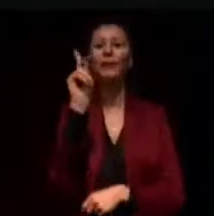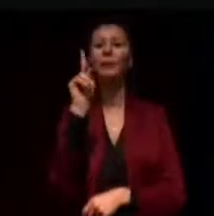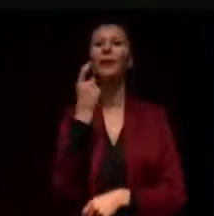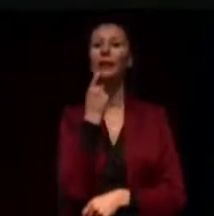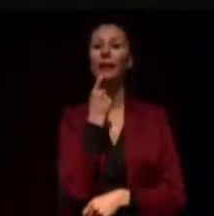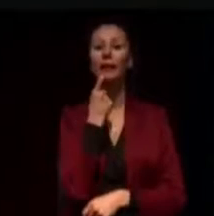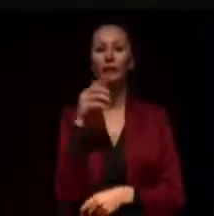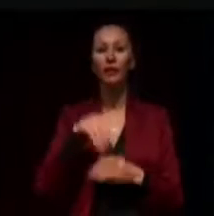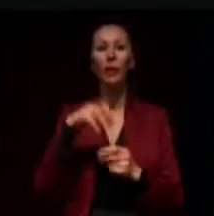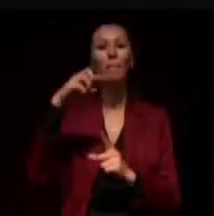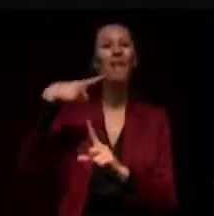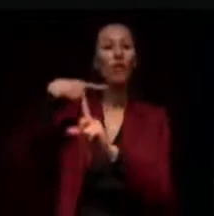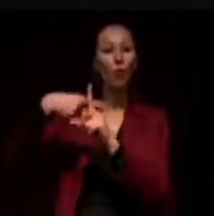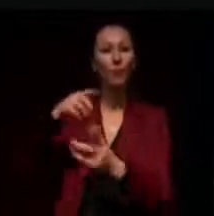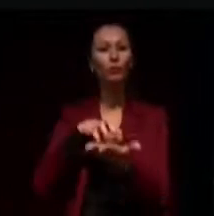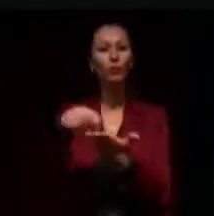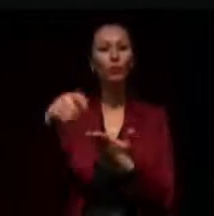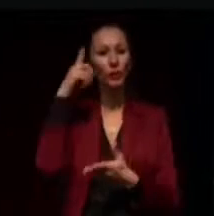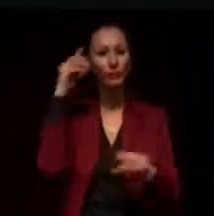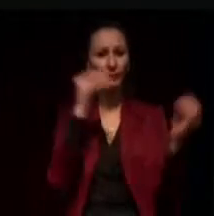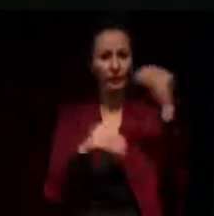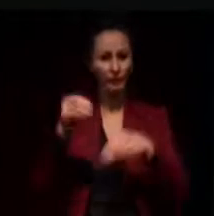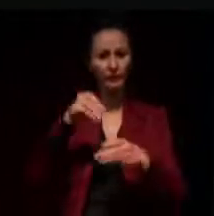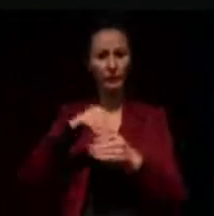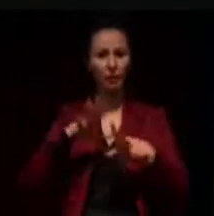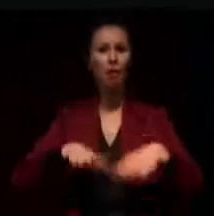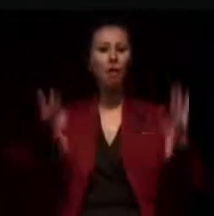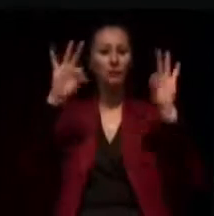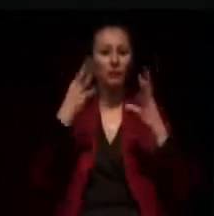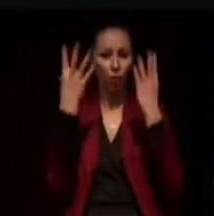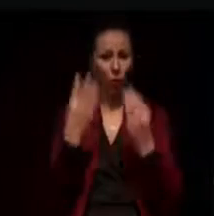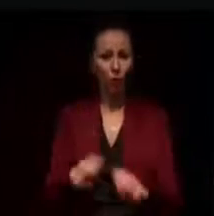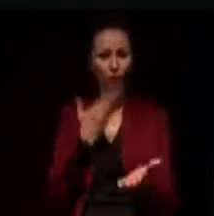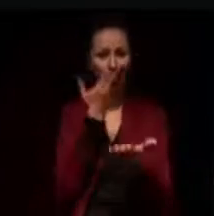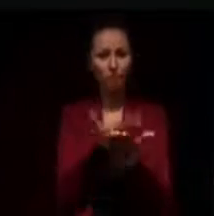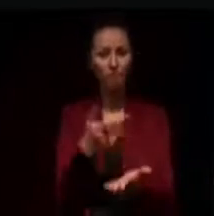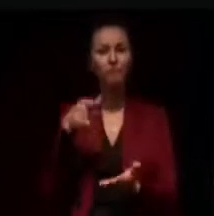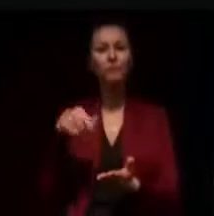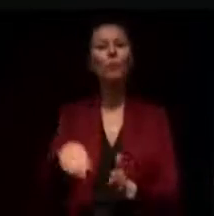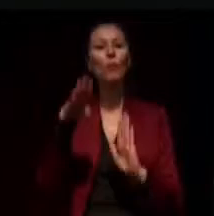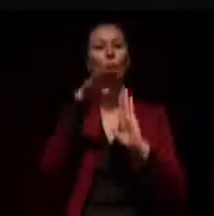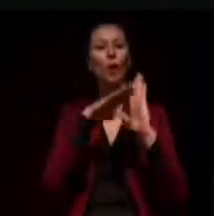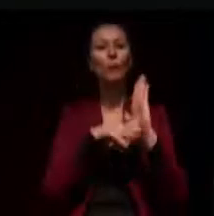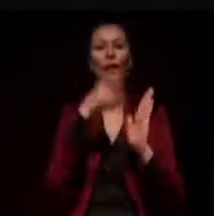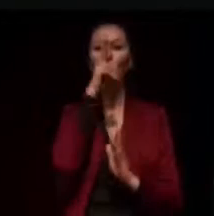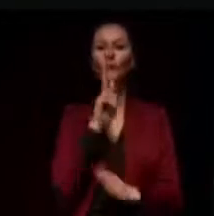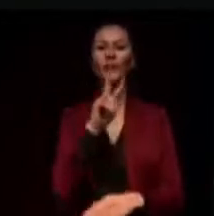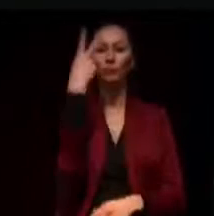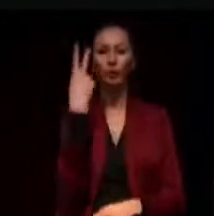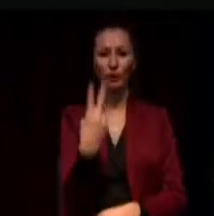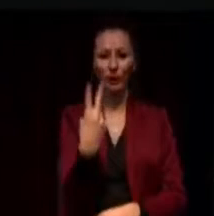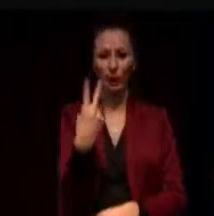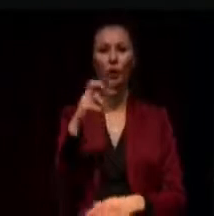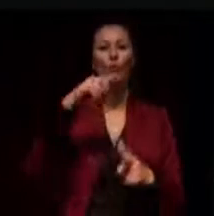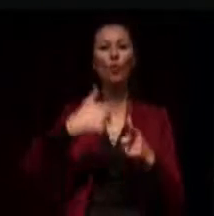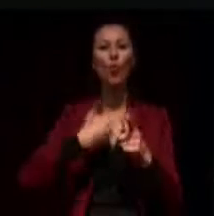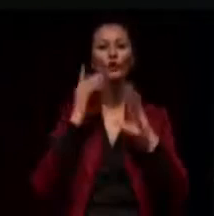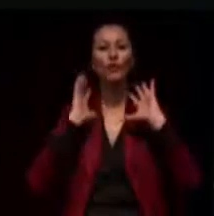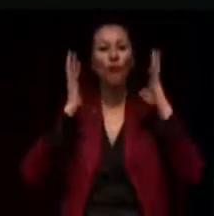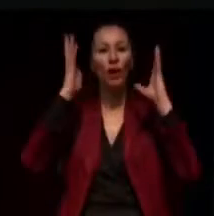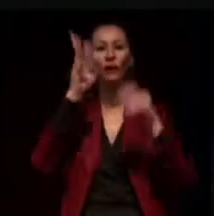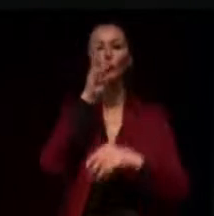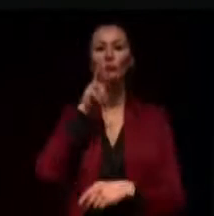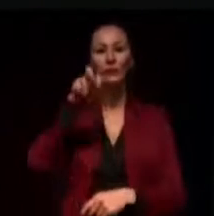2021 yılı performans ve bütçe tasarısını hazırlamış bulunmakta olup performans programı 272, proje ve